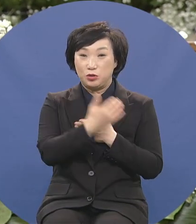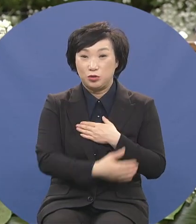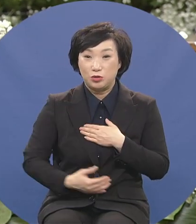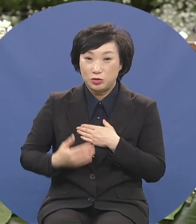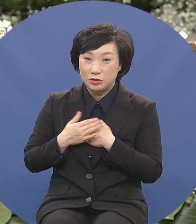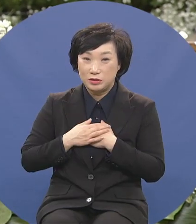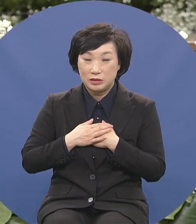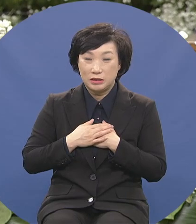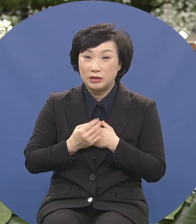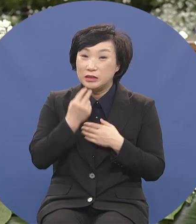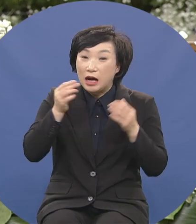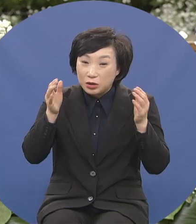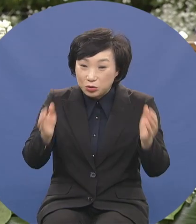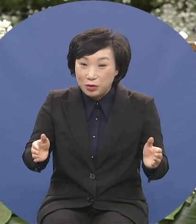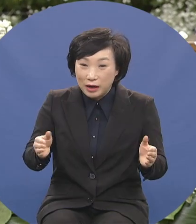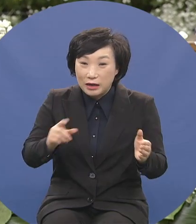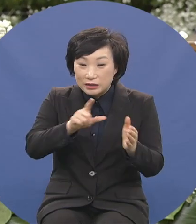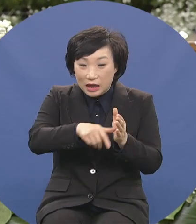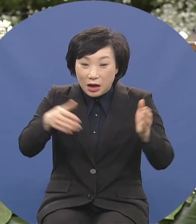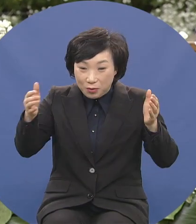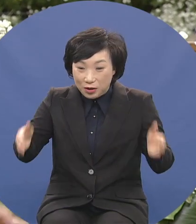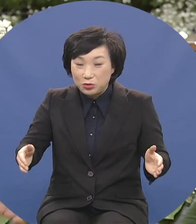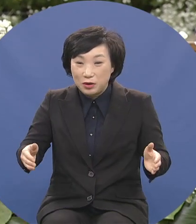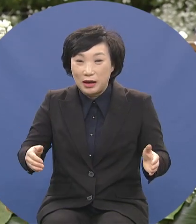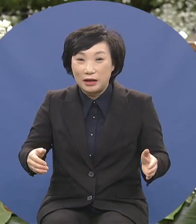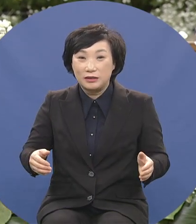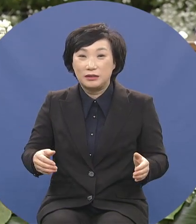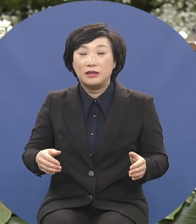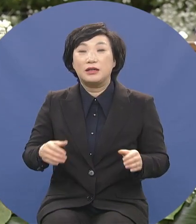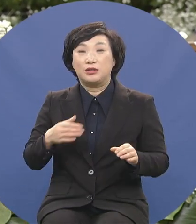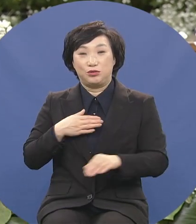육신이 남아있는 세월 동안만은